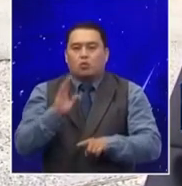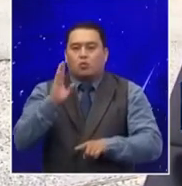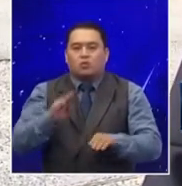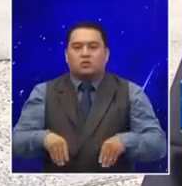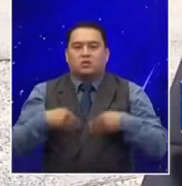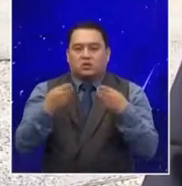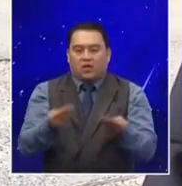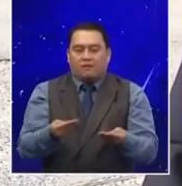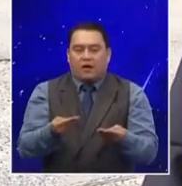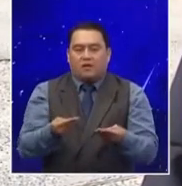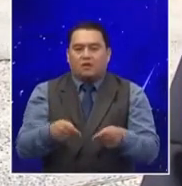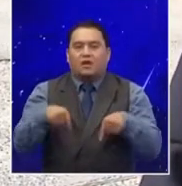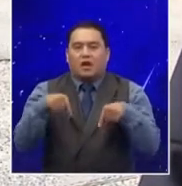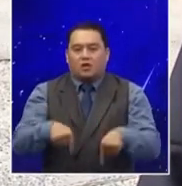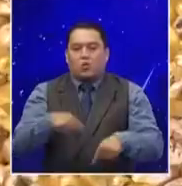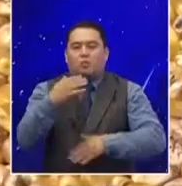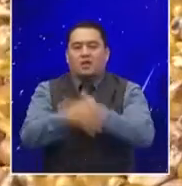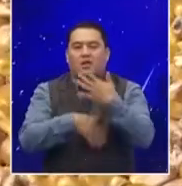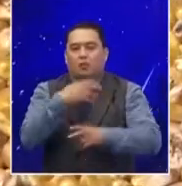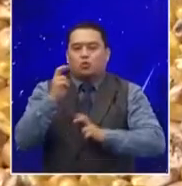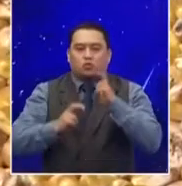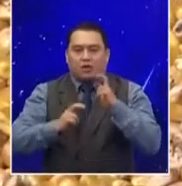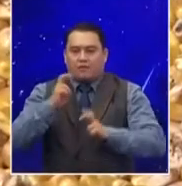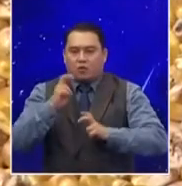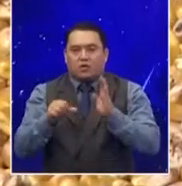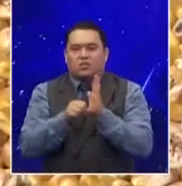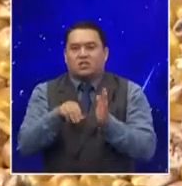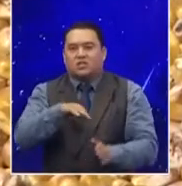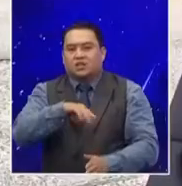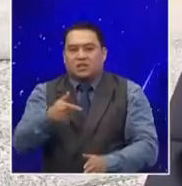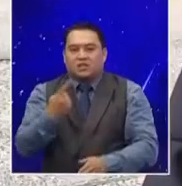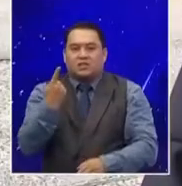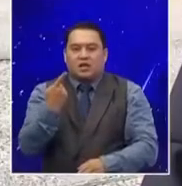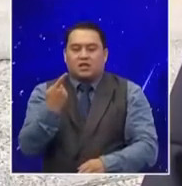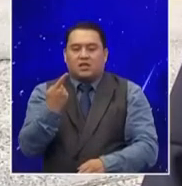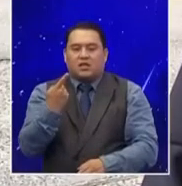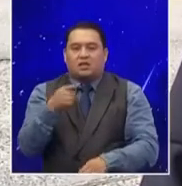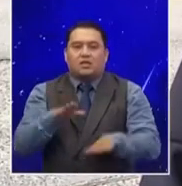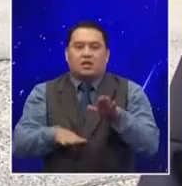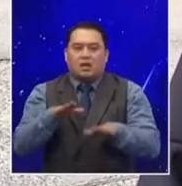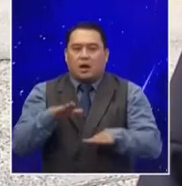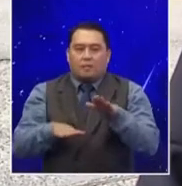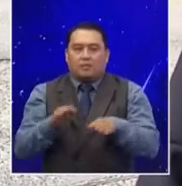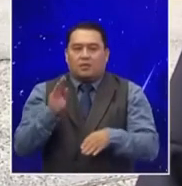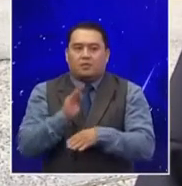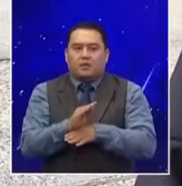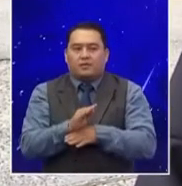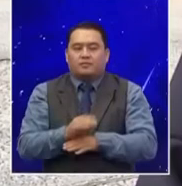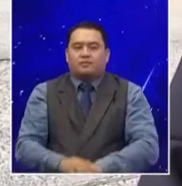сдавать свою продукцию именно на переработку. Это получается 6 тенге за каждый сданный килограмм